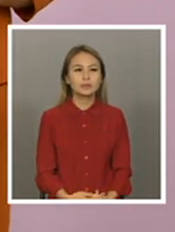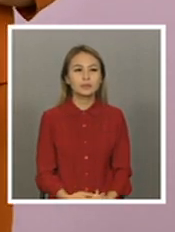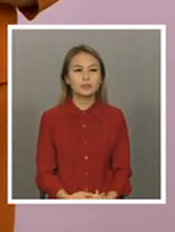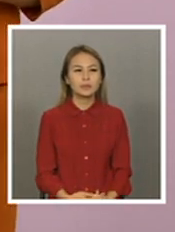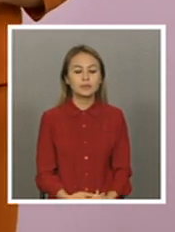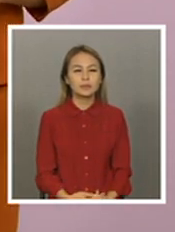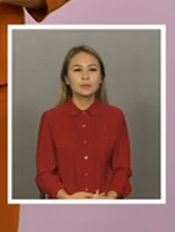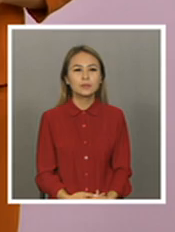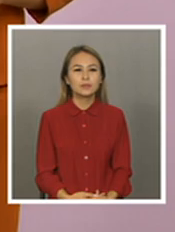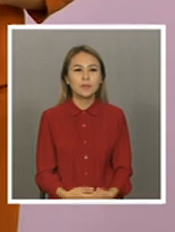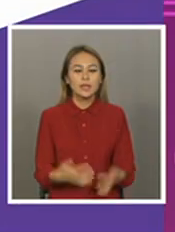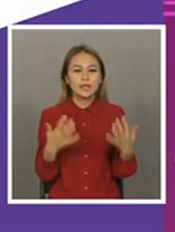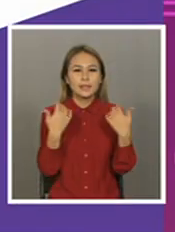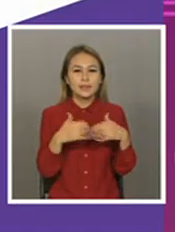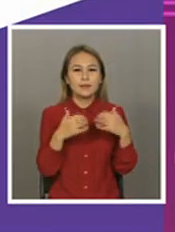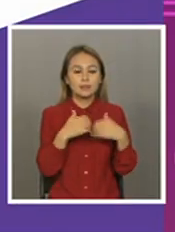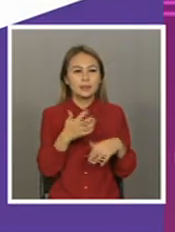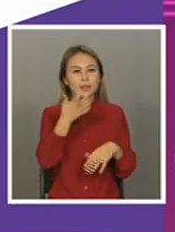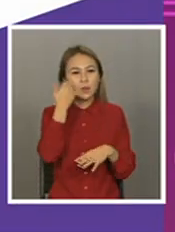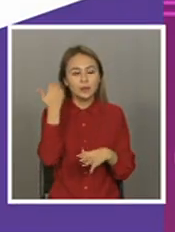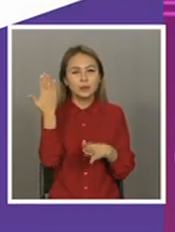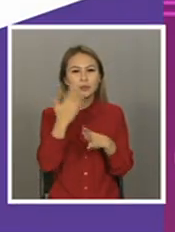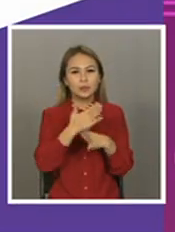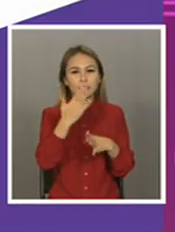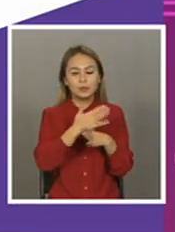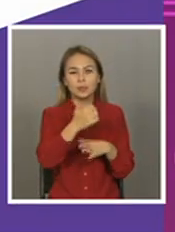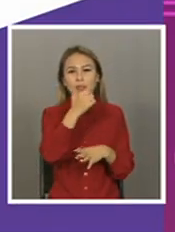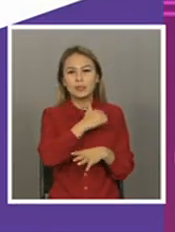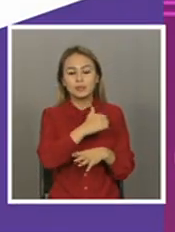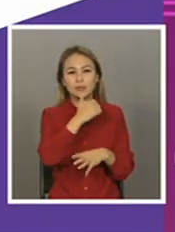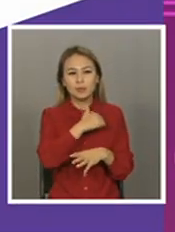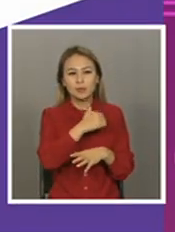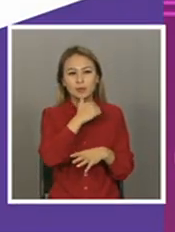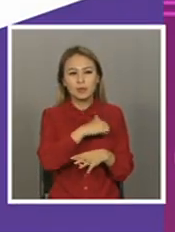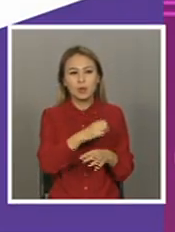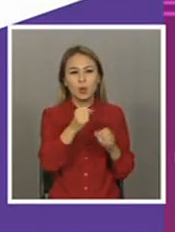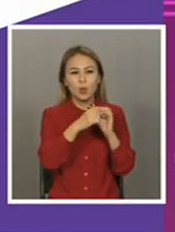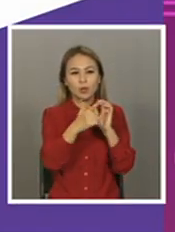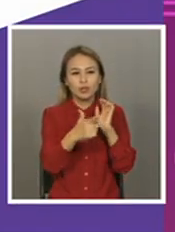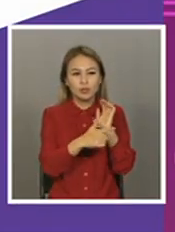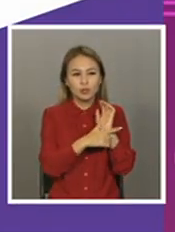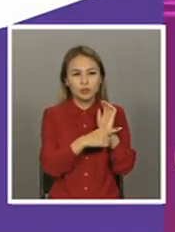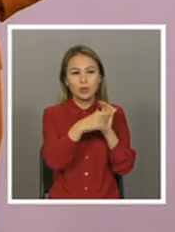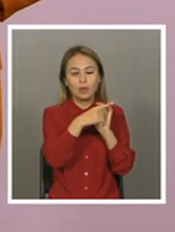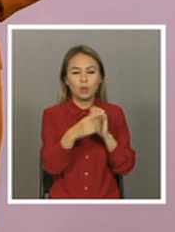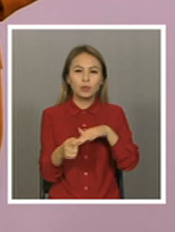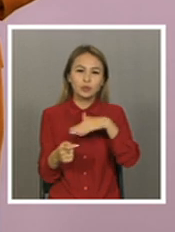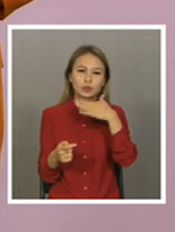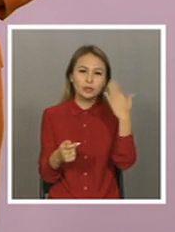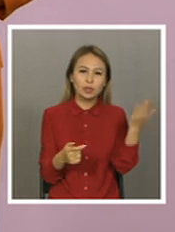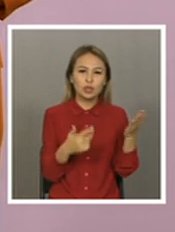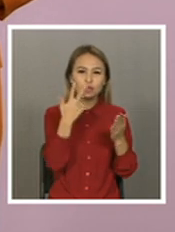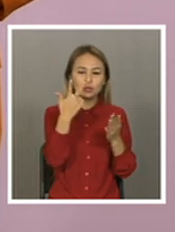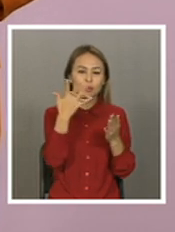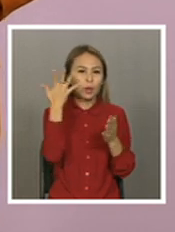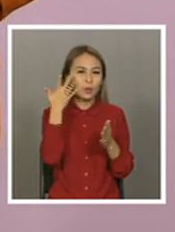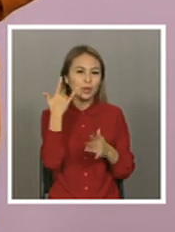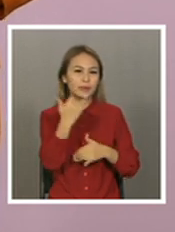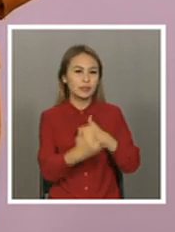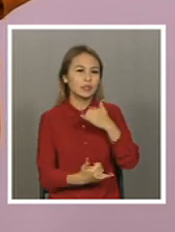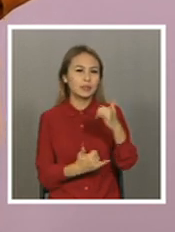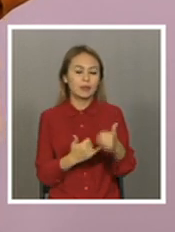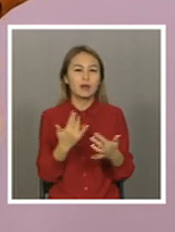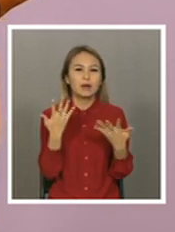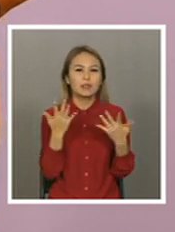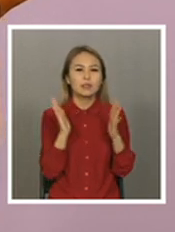Енді сандық сәуленің көмегімен есептеп көрейік. 17-ден солға қарай 3 қадам жасасақ неше